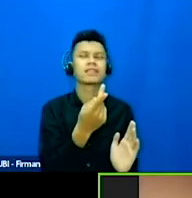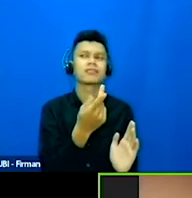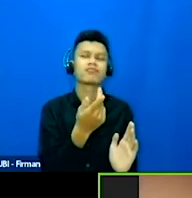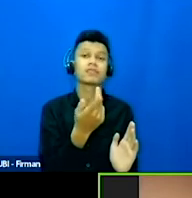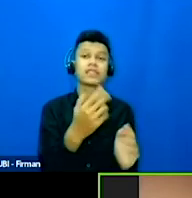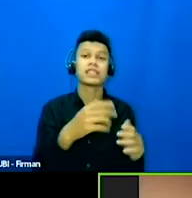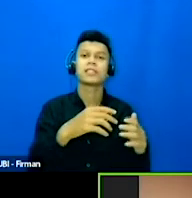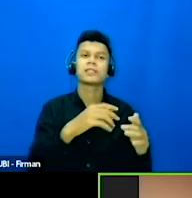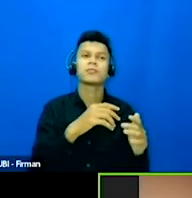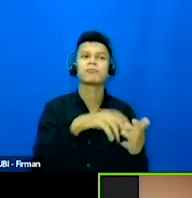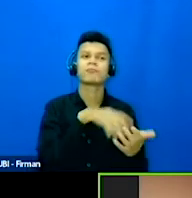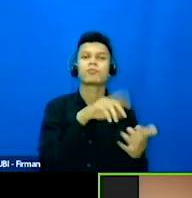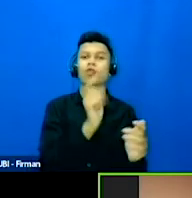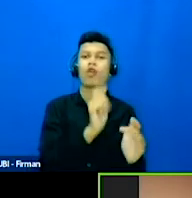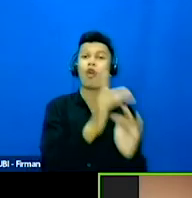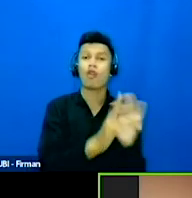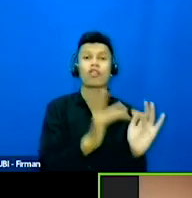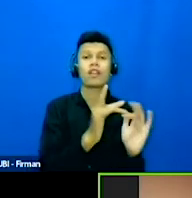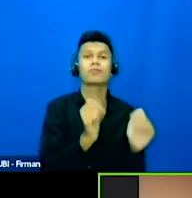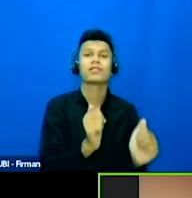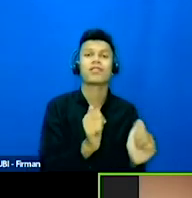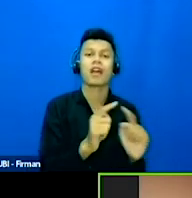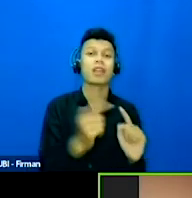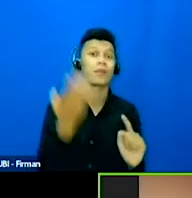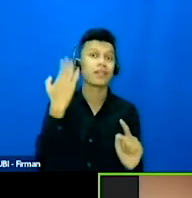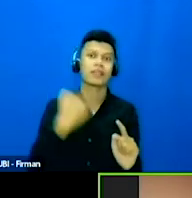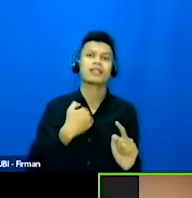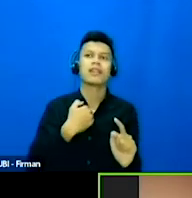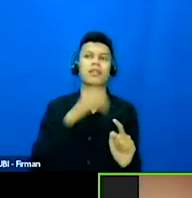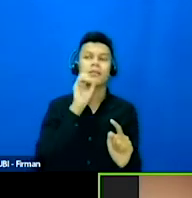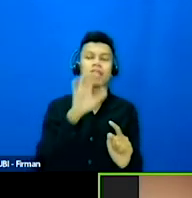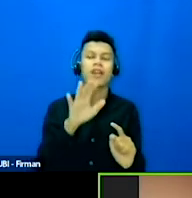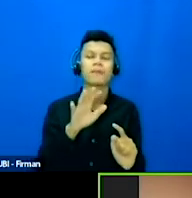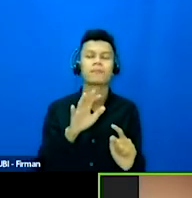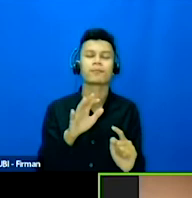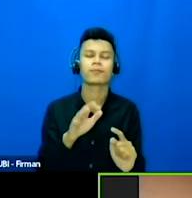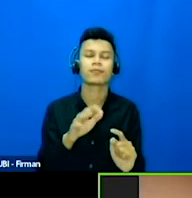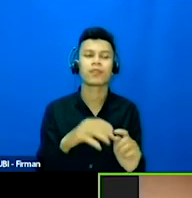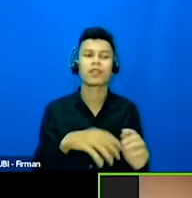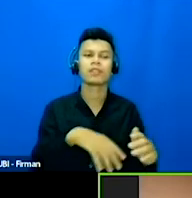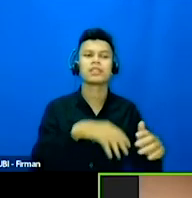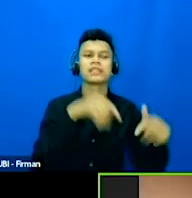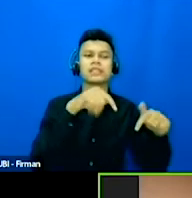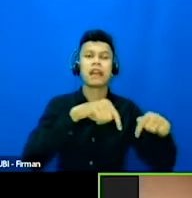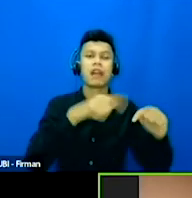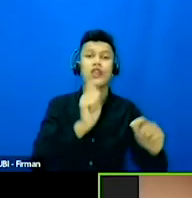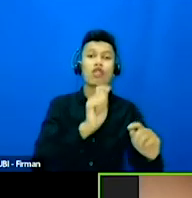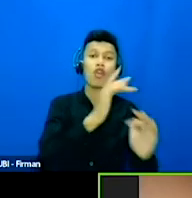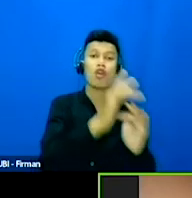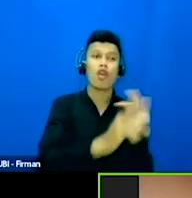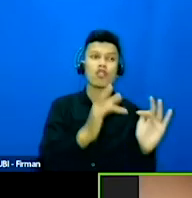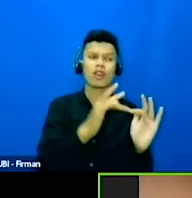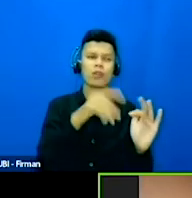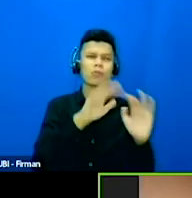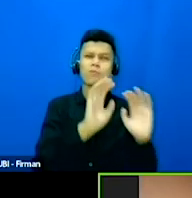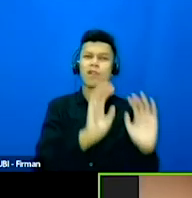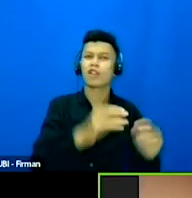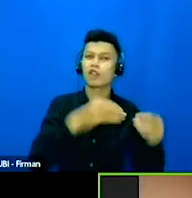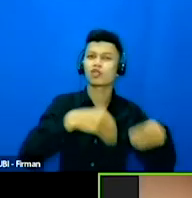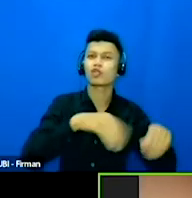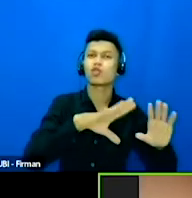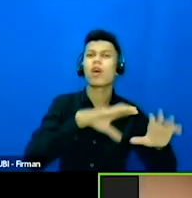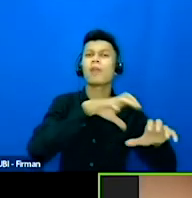marketplace misalnya cuma tadi yang seperti saya sinyalir Masterpiece sekarang pun banyak sekali yang jual